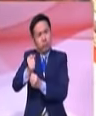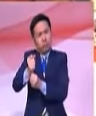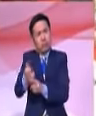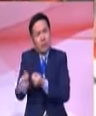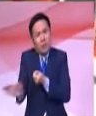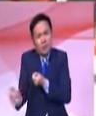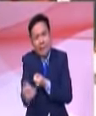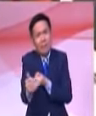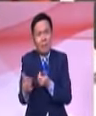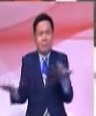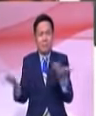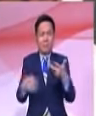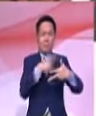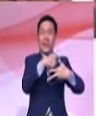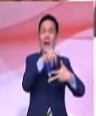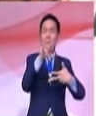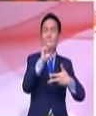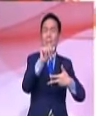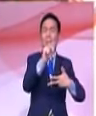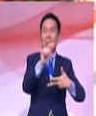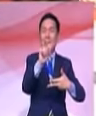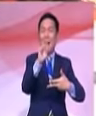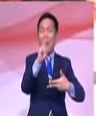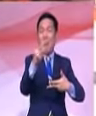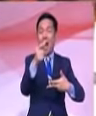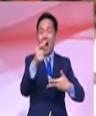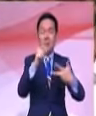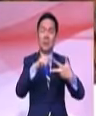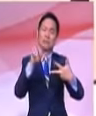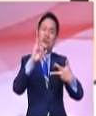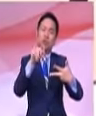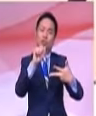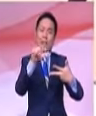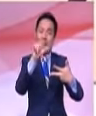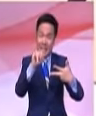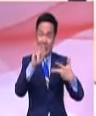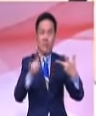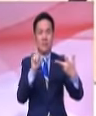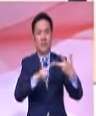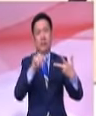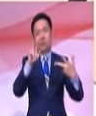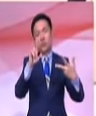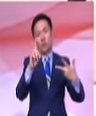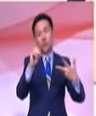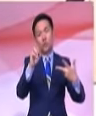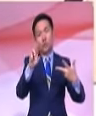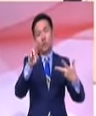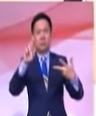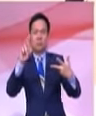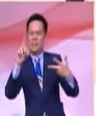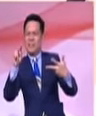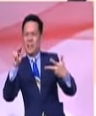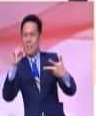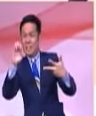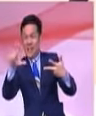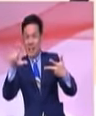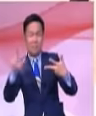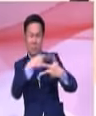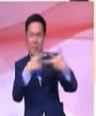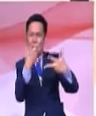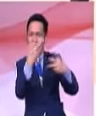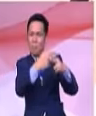Mangsa dikenali sebagai Mat Awang, Jali, Mat Harun Mamak Nor dan Zul Syahmim Daniel Zul Azman. Bot berkenaan